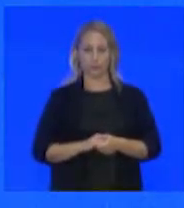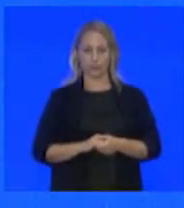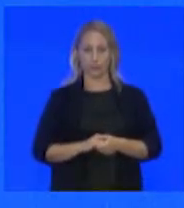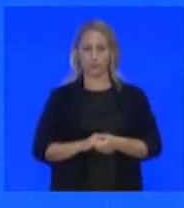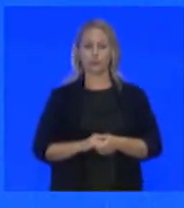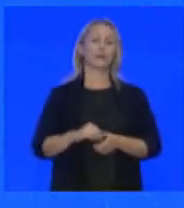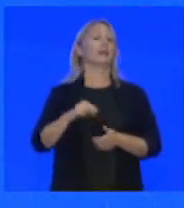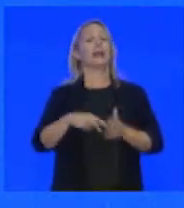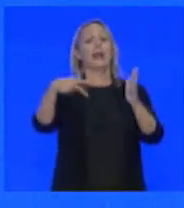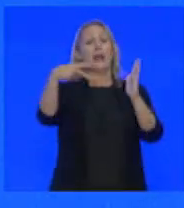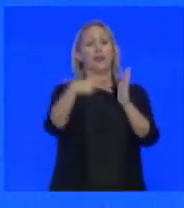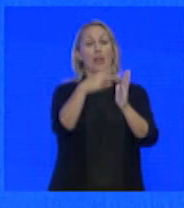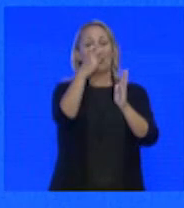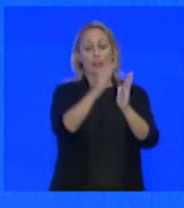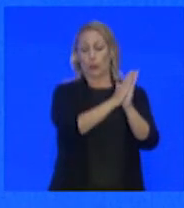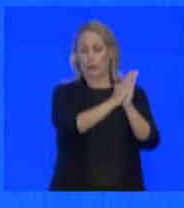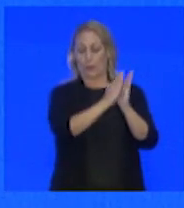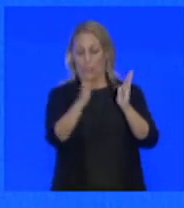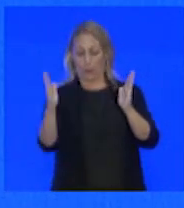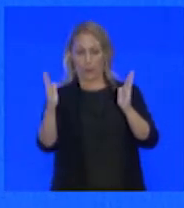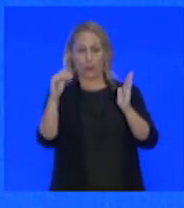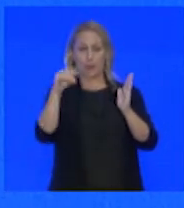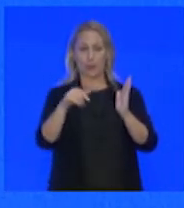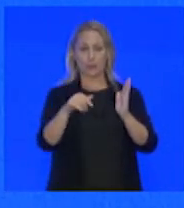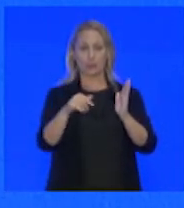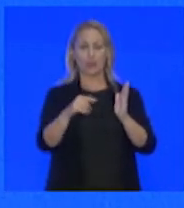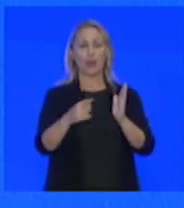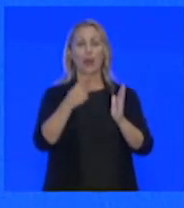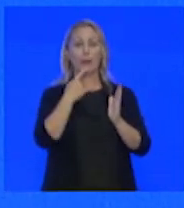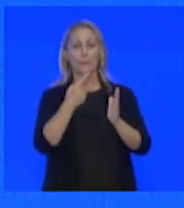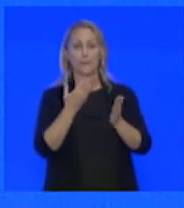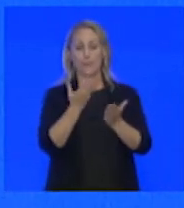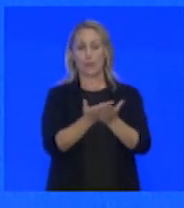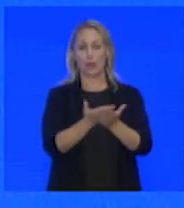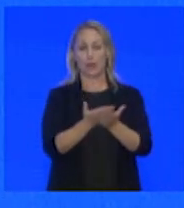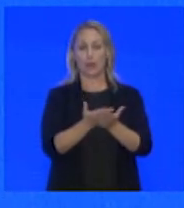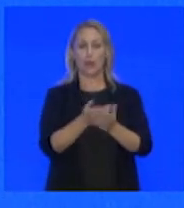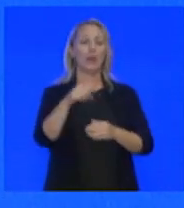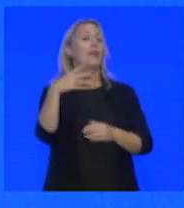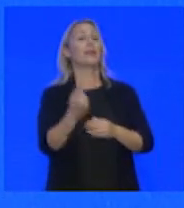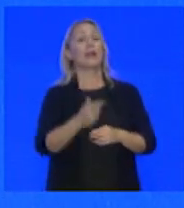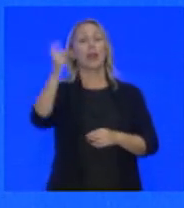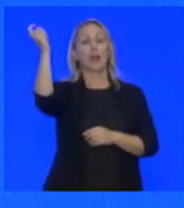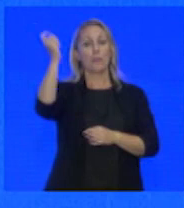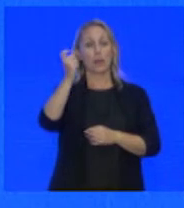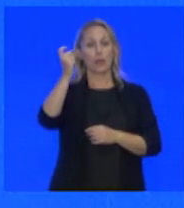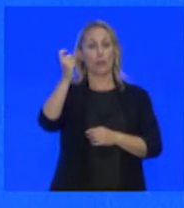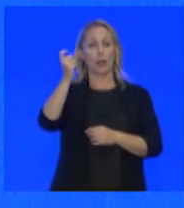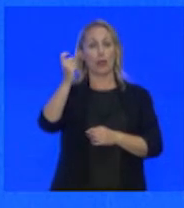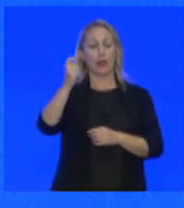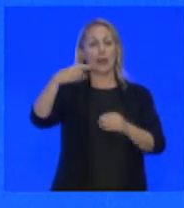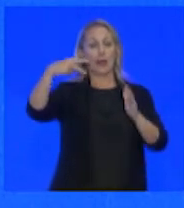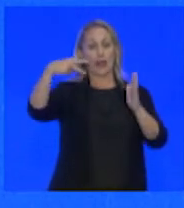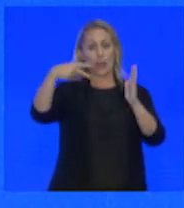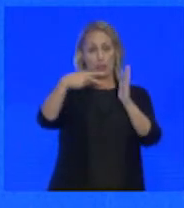Μέσα στο 2020 επίσης, όπως έχουμε δεσμευθεί, θα δοθεί επίδομα